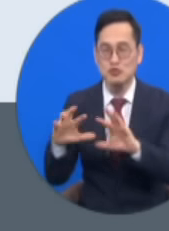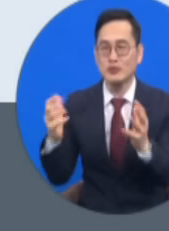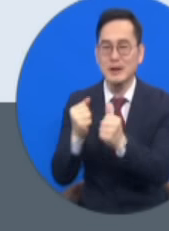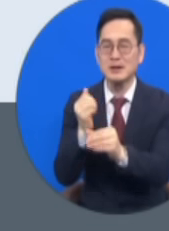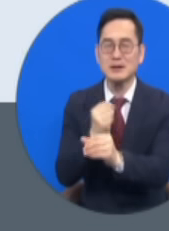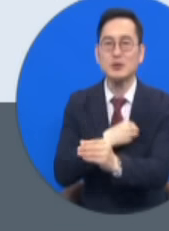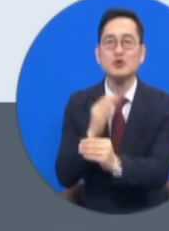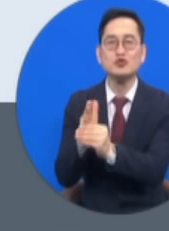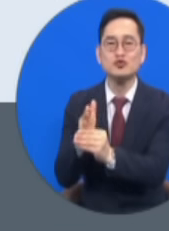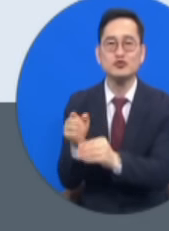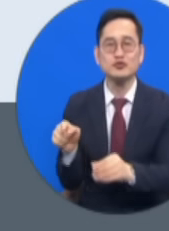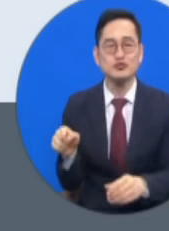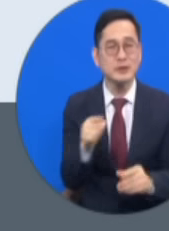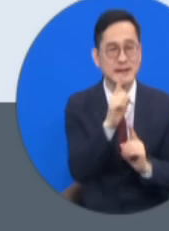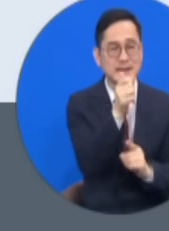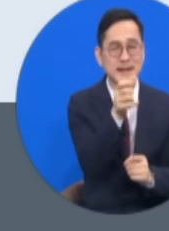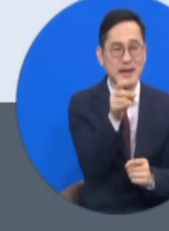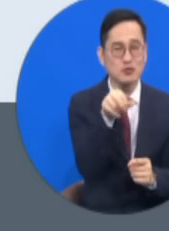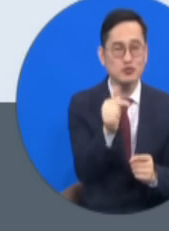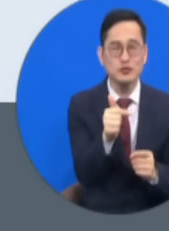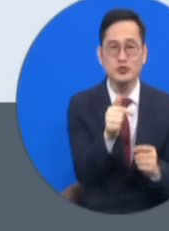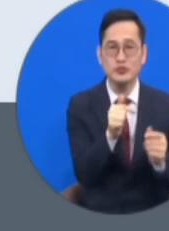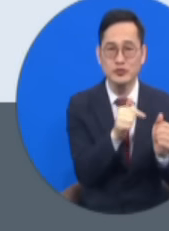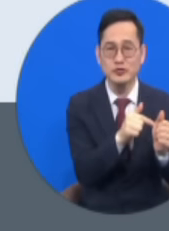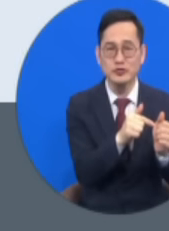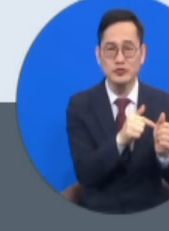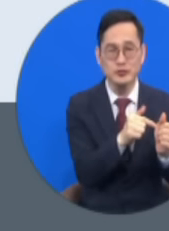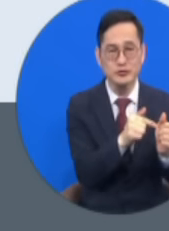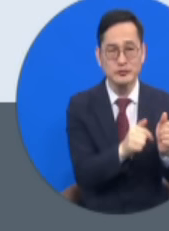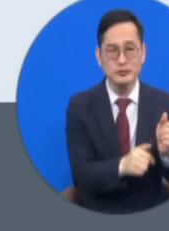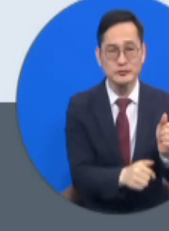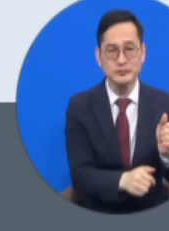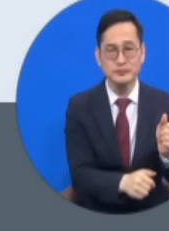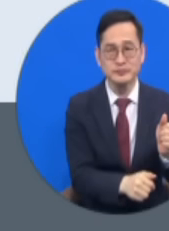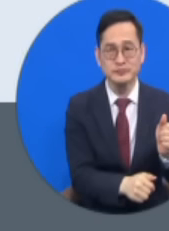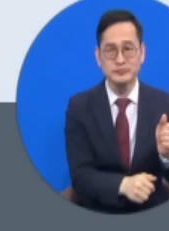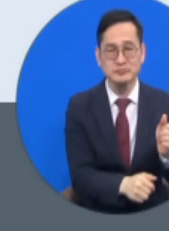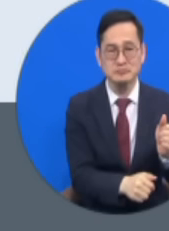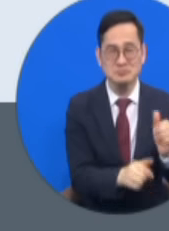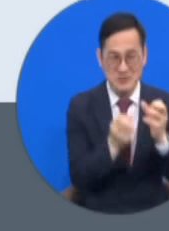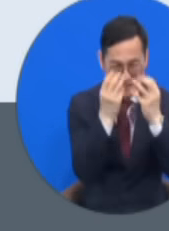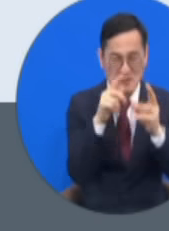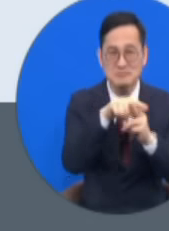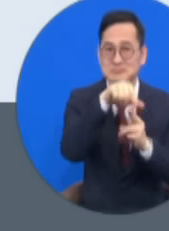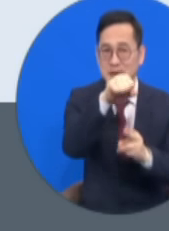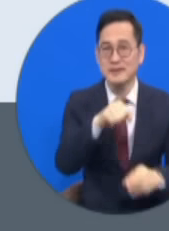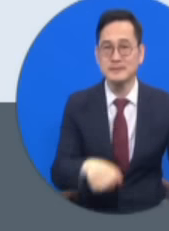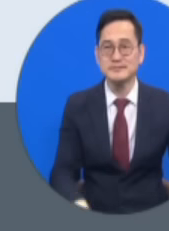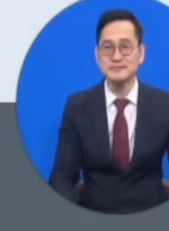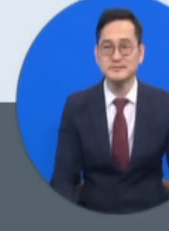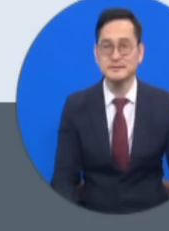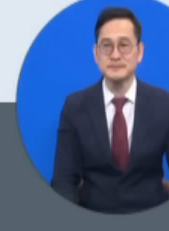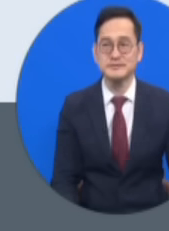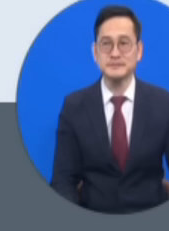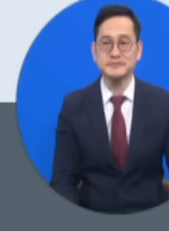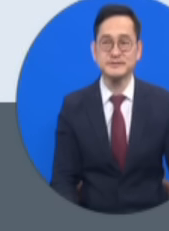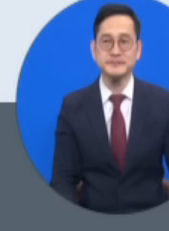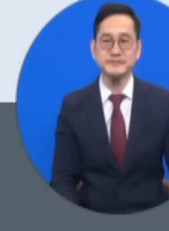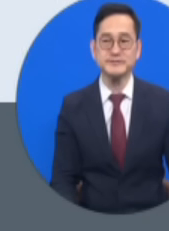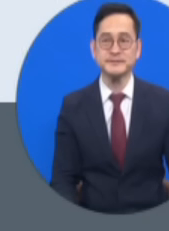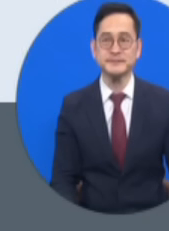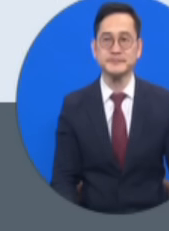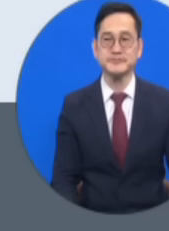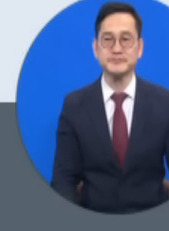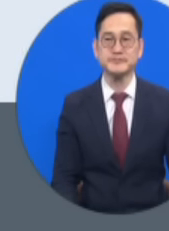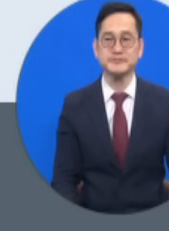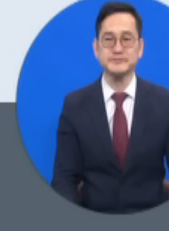의원은 하태경 후보와의 경선을 꺾고 올라온 후보죠. 현역 프리미엄이 분명히 있다.